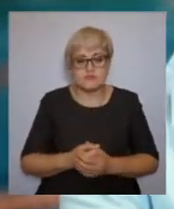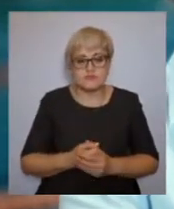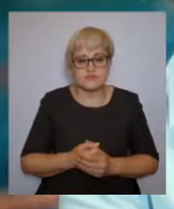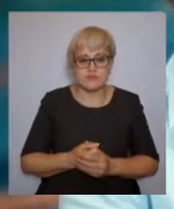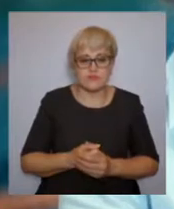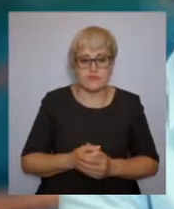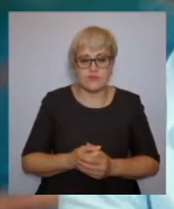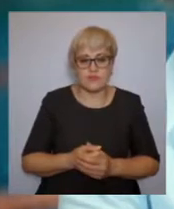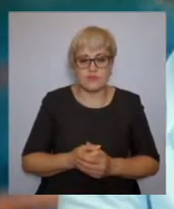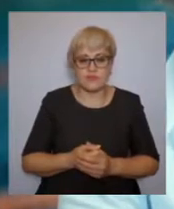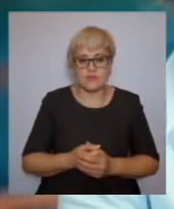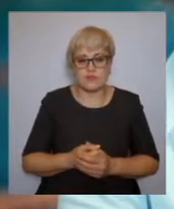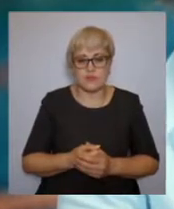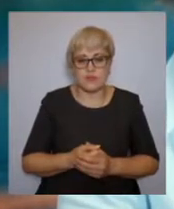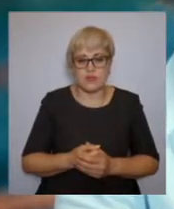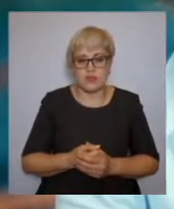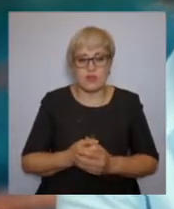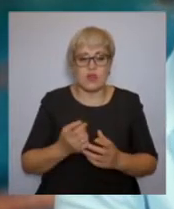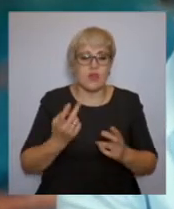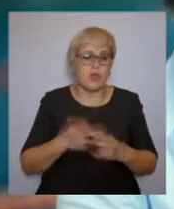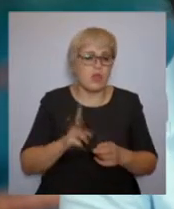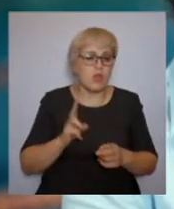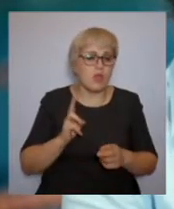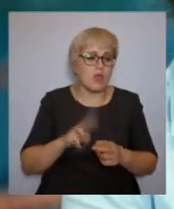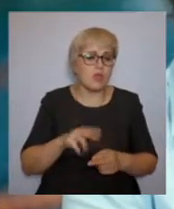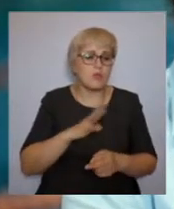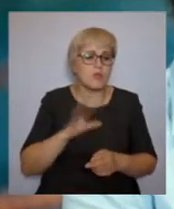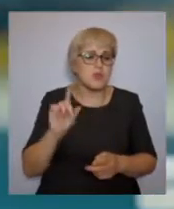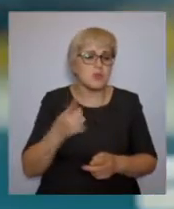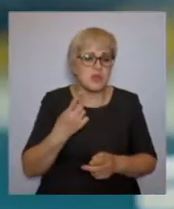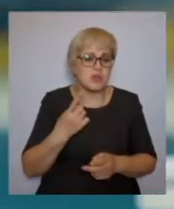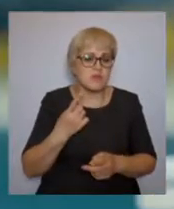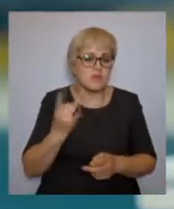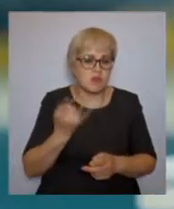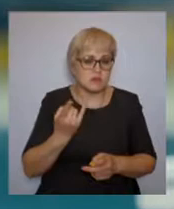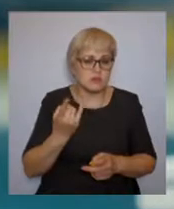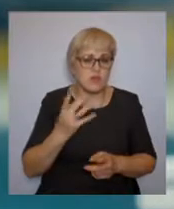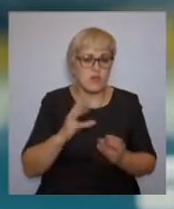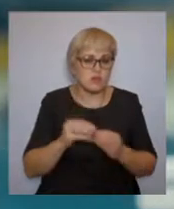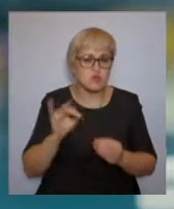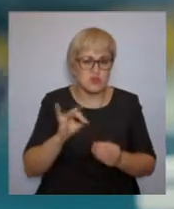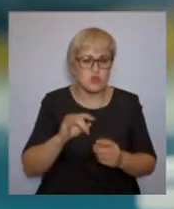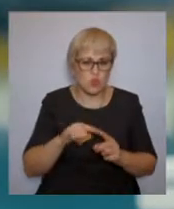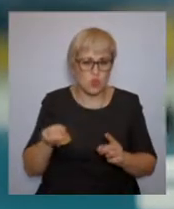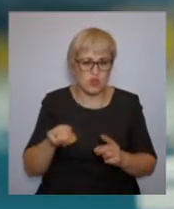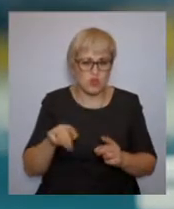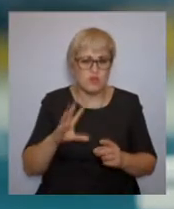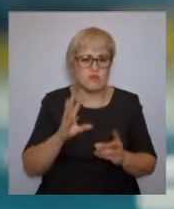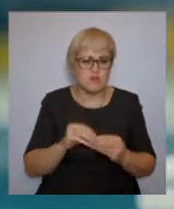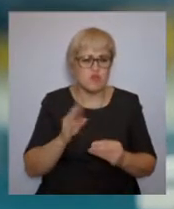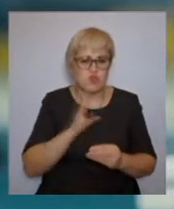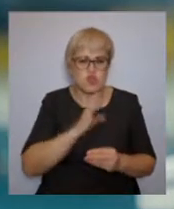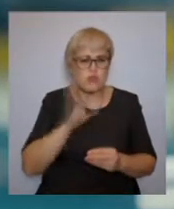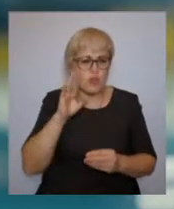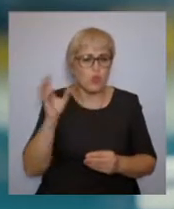это действительно был прорыв в российском спорте на тот момент это были вообще 1 раз в истории всего жилетка водного